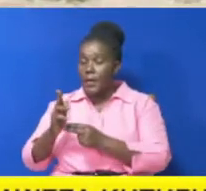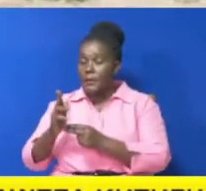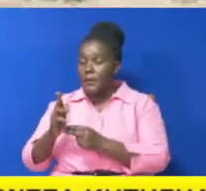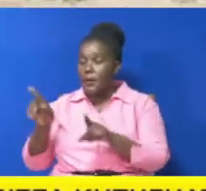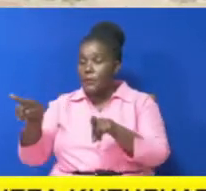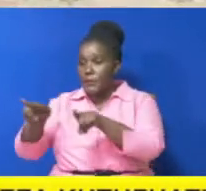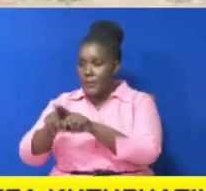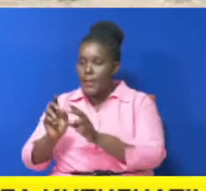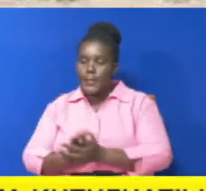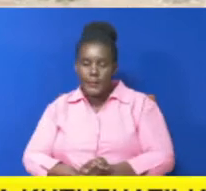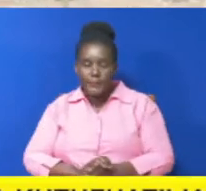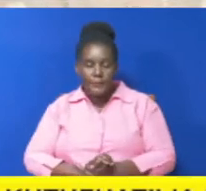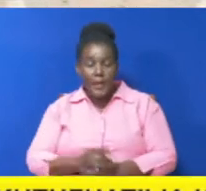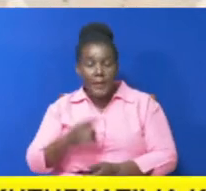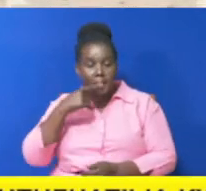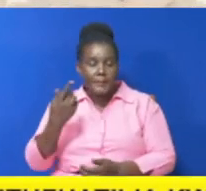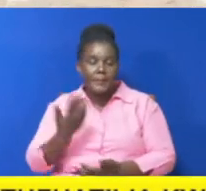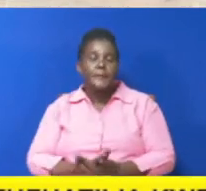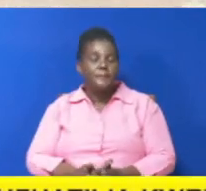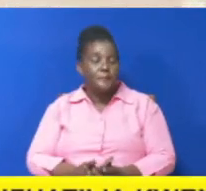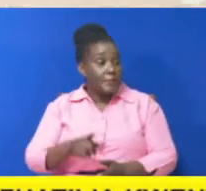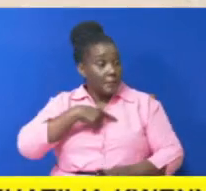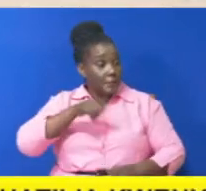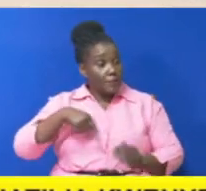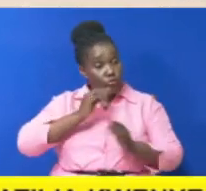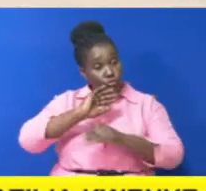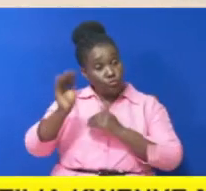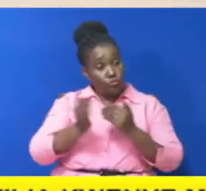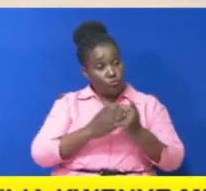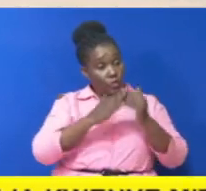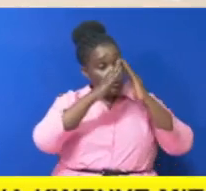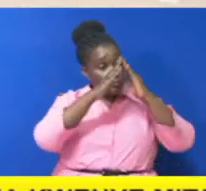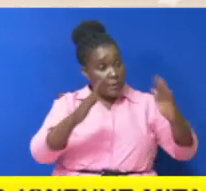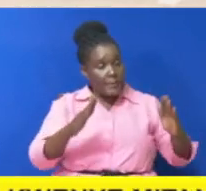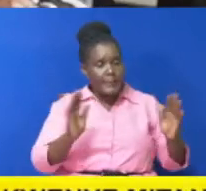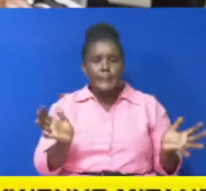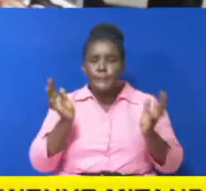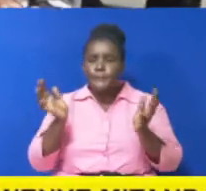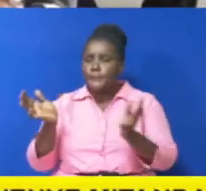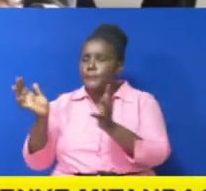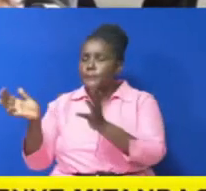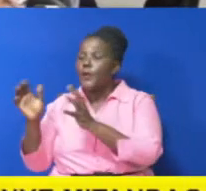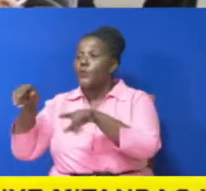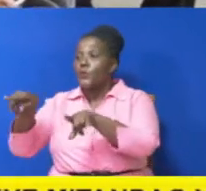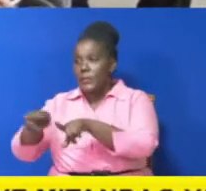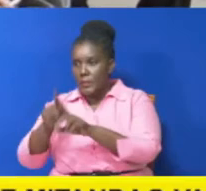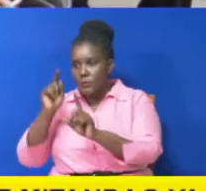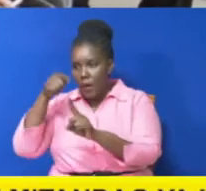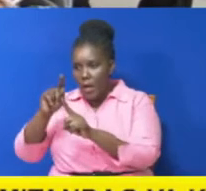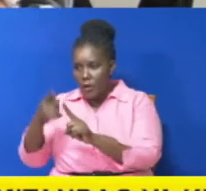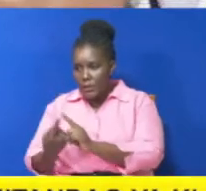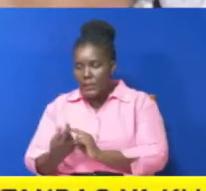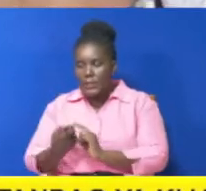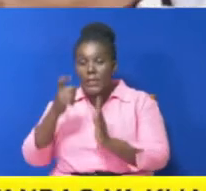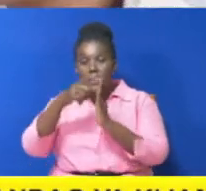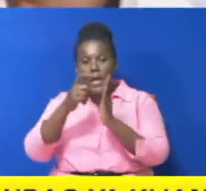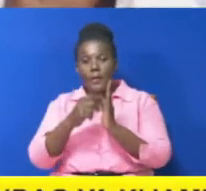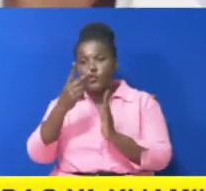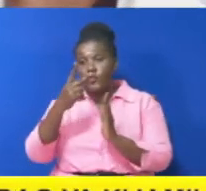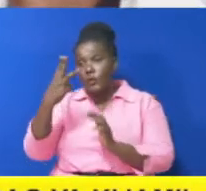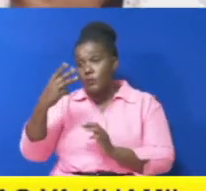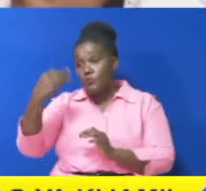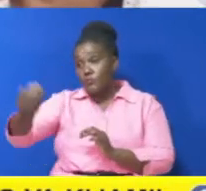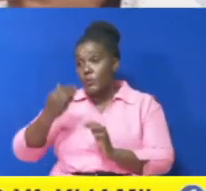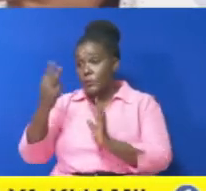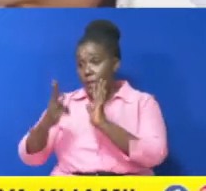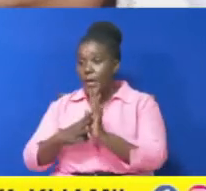kwenda kutoa elimu na kuleta hamasa kubwa kwa wananchi kuhakikisha tarehe 23 mwezi wa 8 wanahesabiwa. Kwa